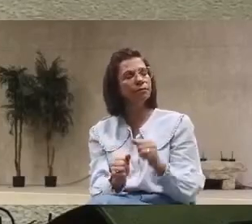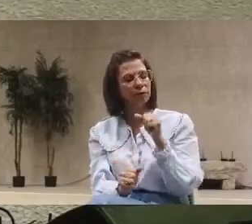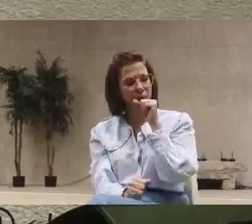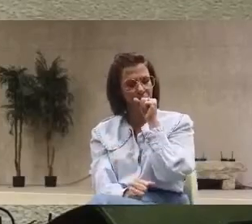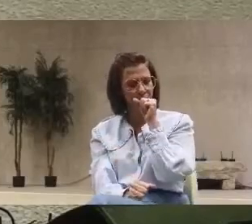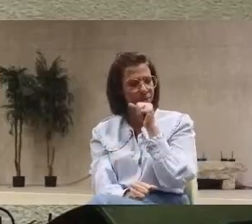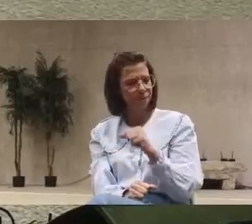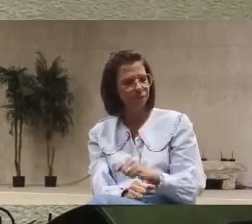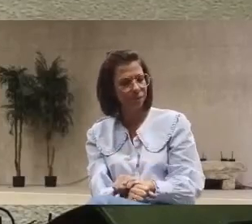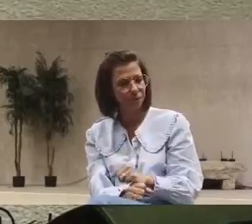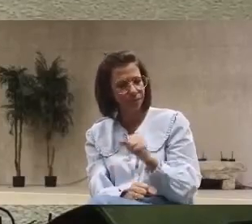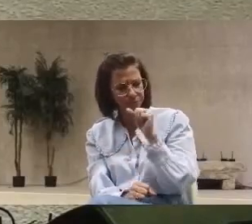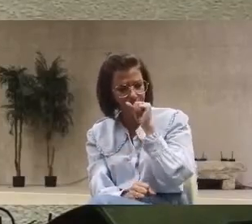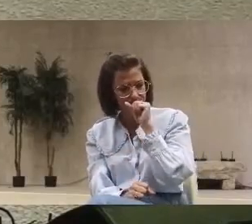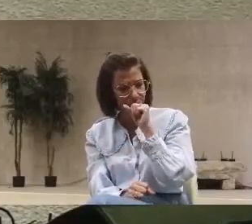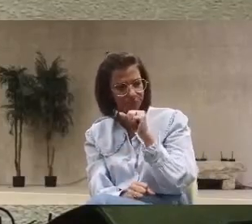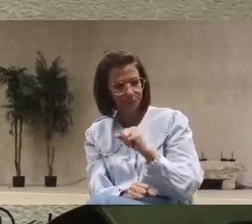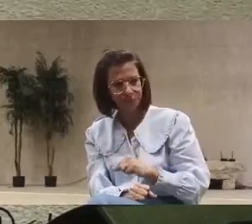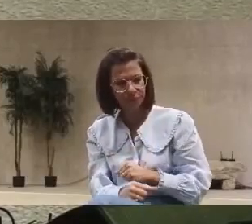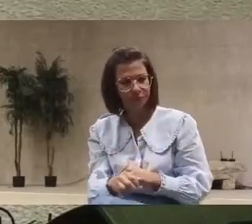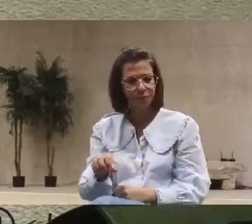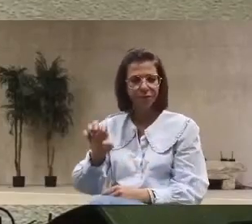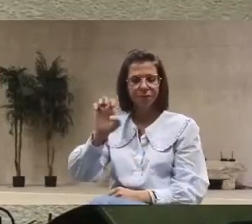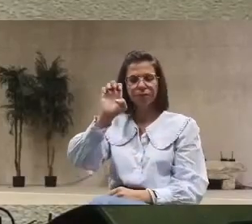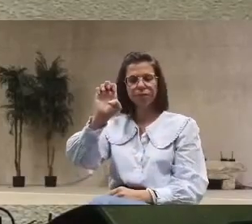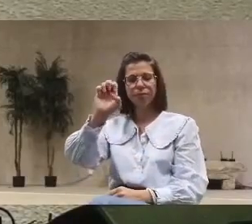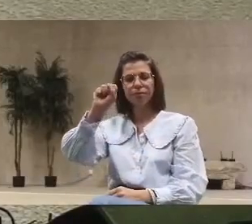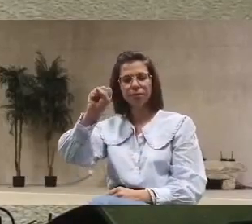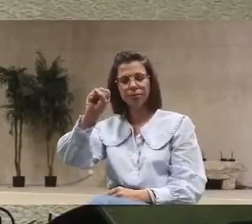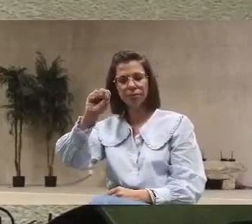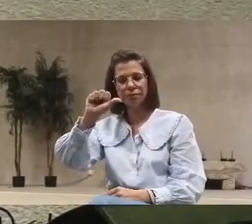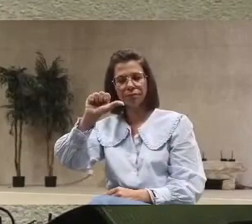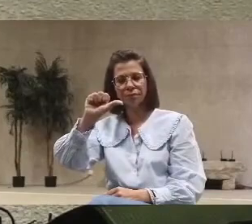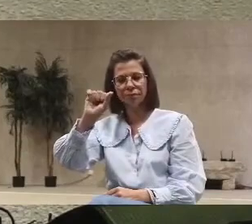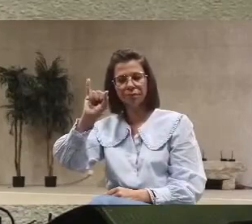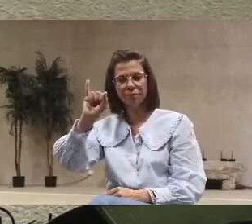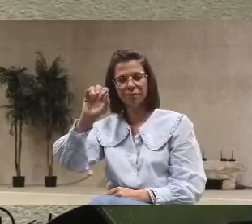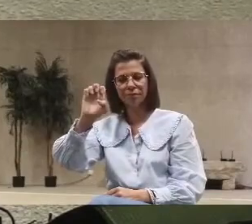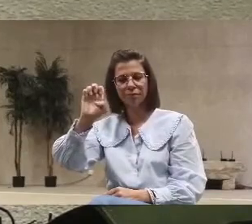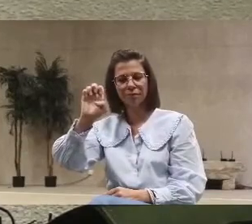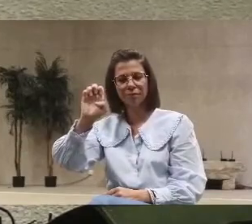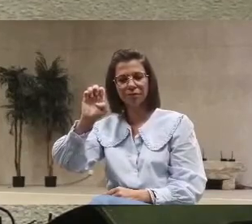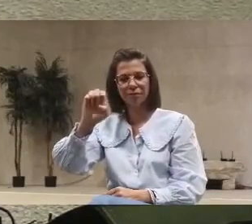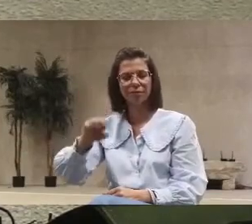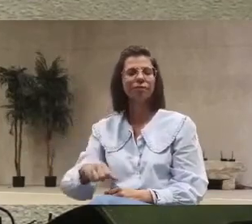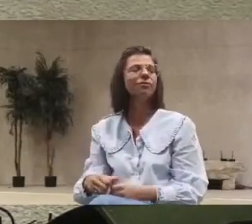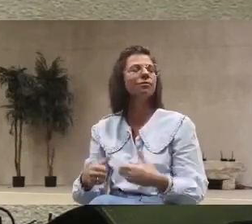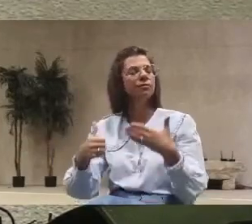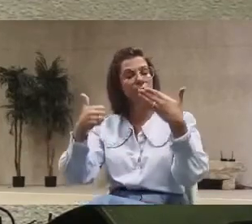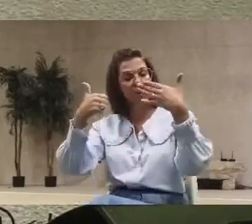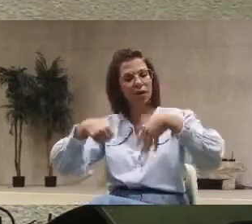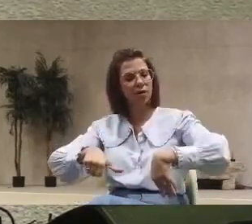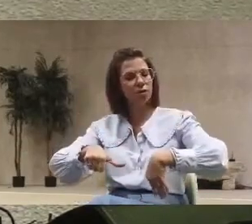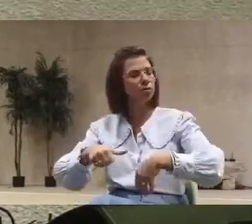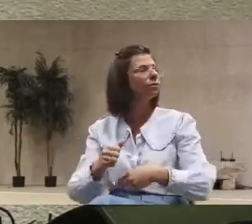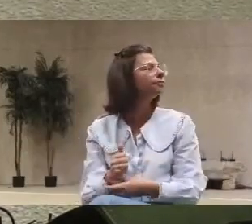aller dans Esaïe 11. Alors, on va faire une lecture,